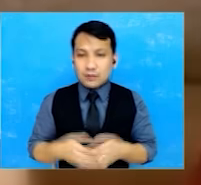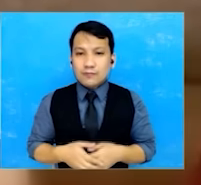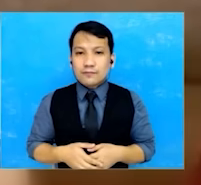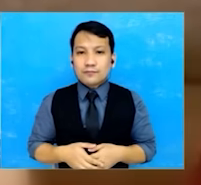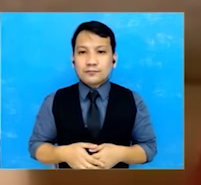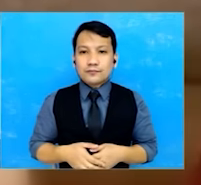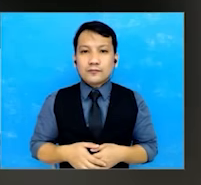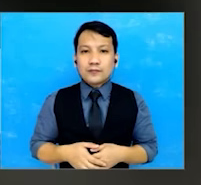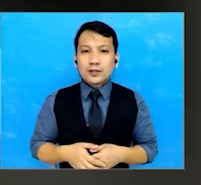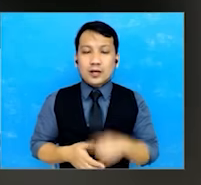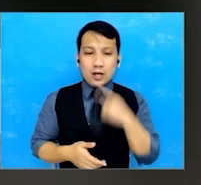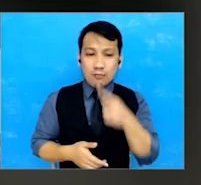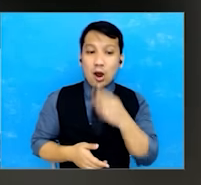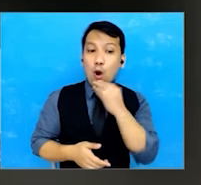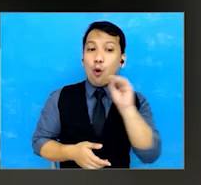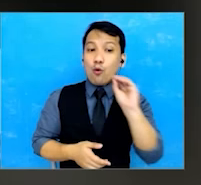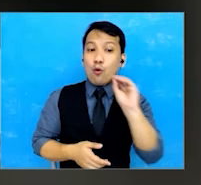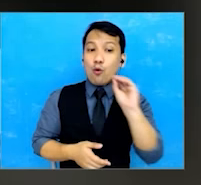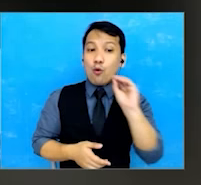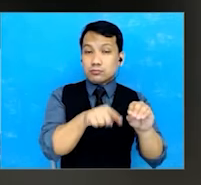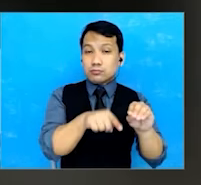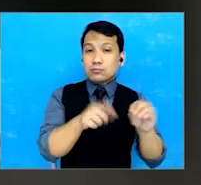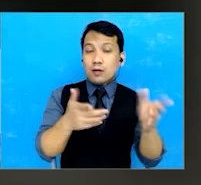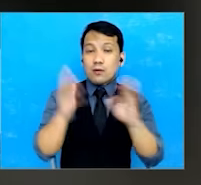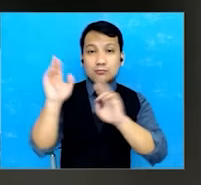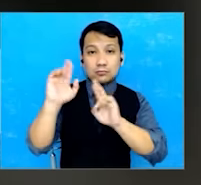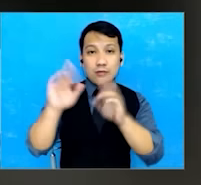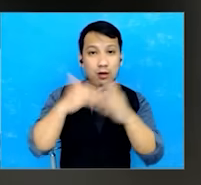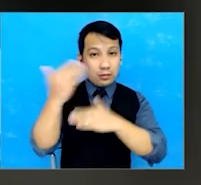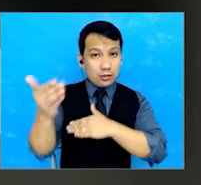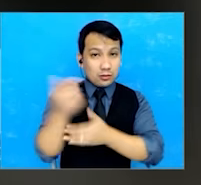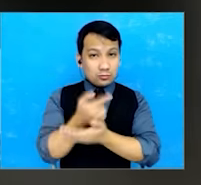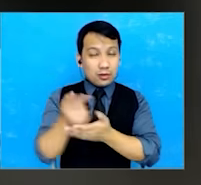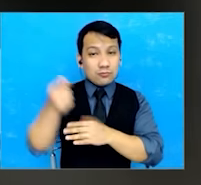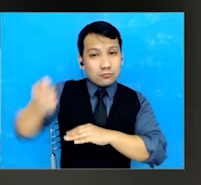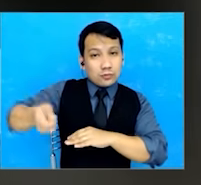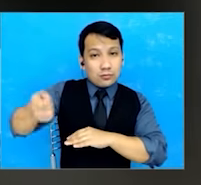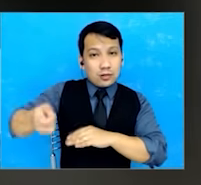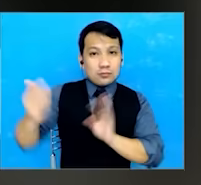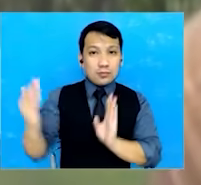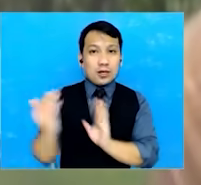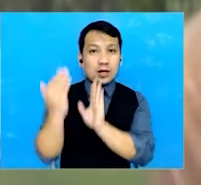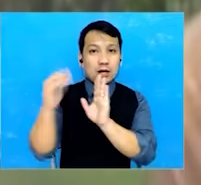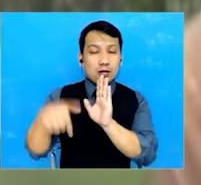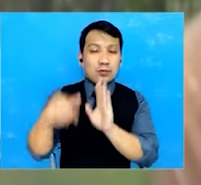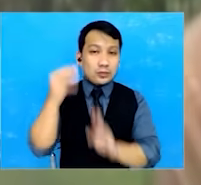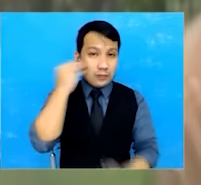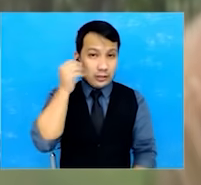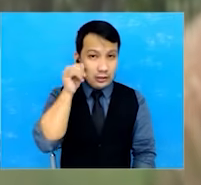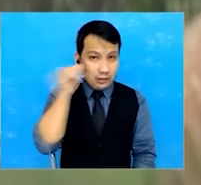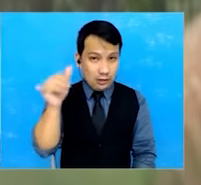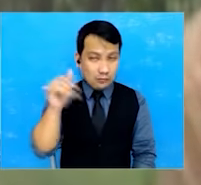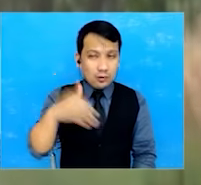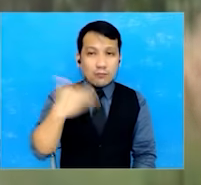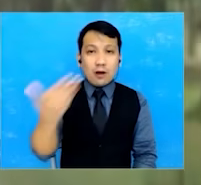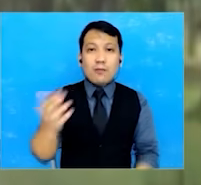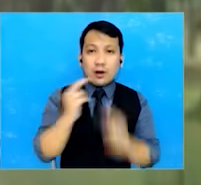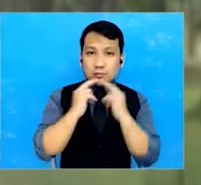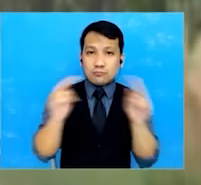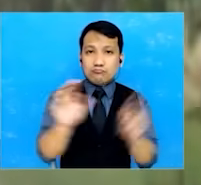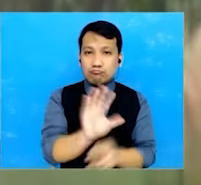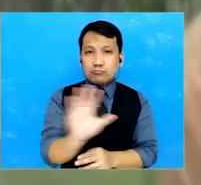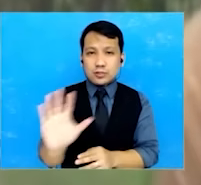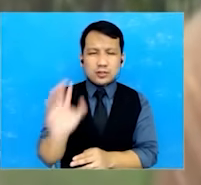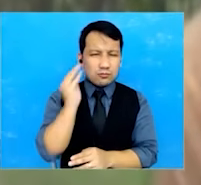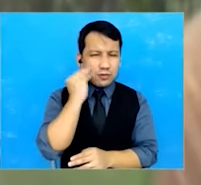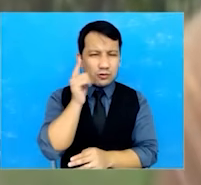sa kanila. Inaasahang sa susunod na pagdinig ay haharap na ulit si Michael Yang. Nagbabalita mula sa Frontline, Mean Los